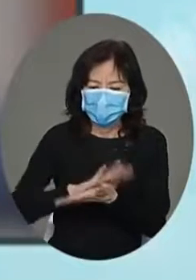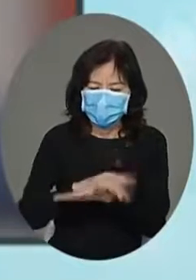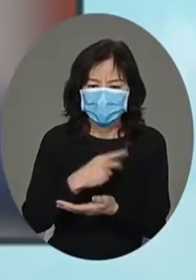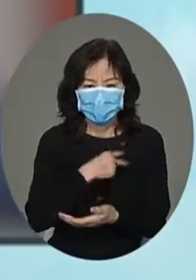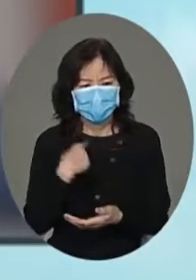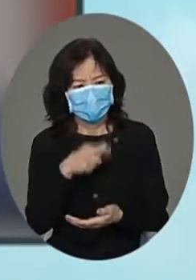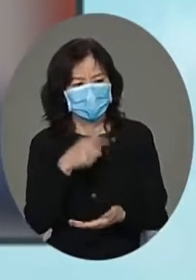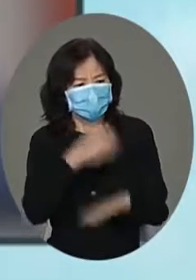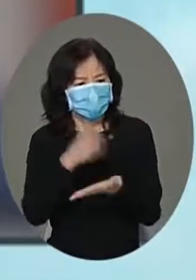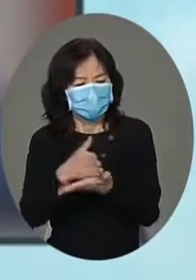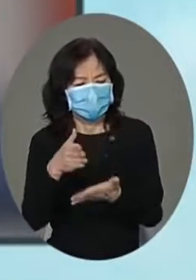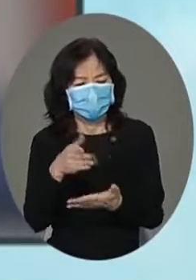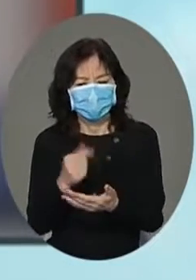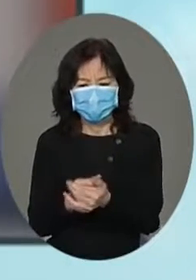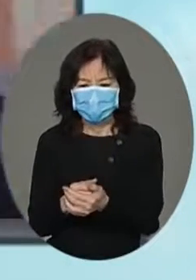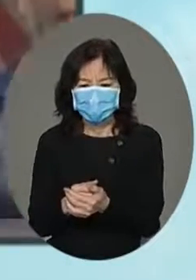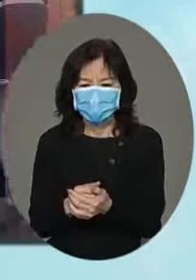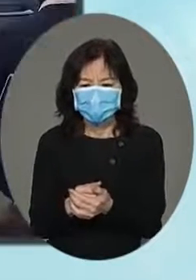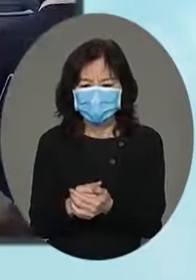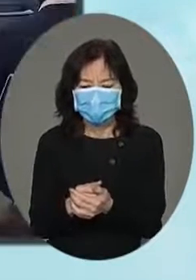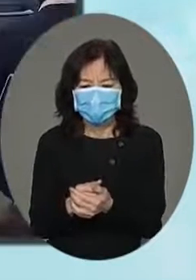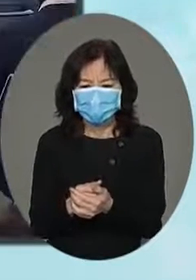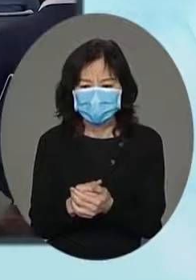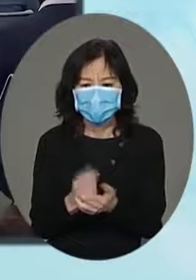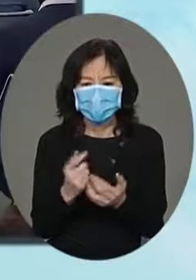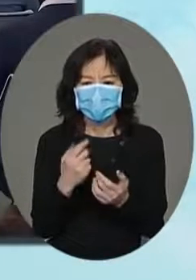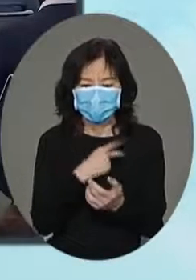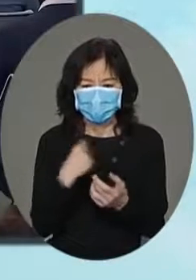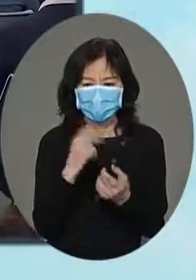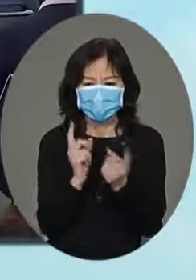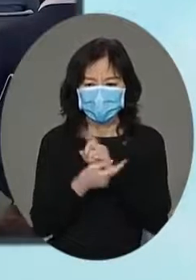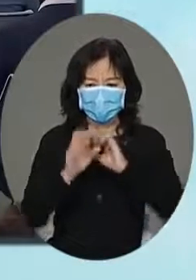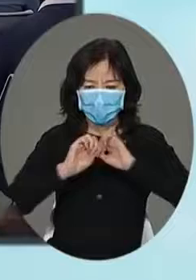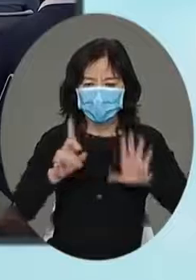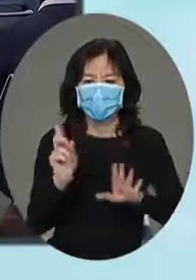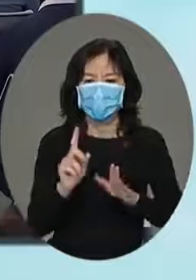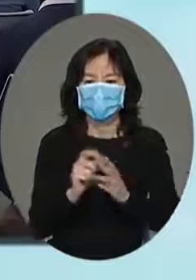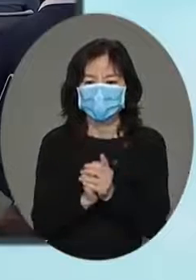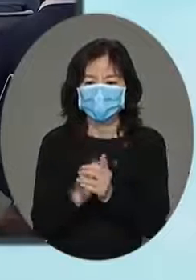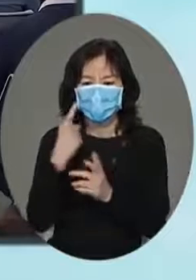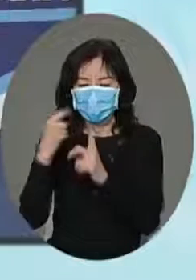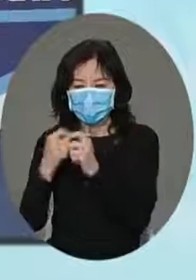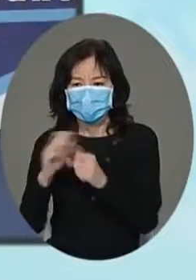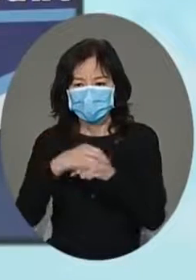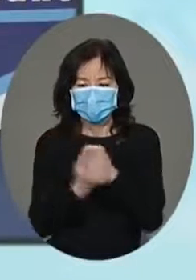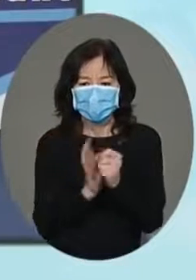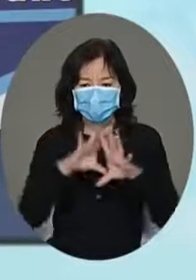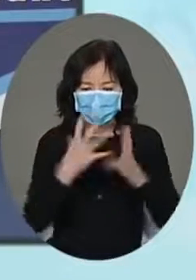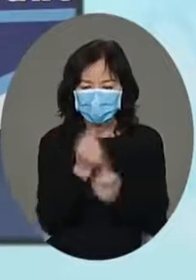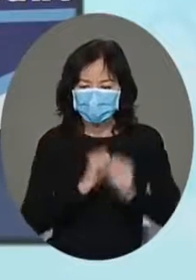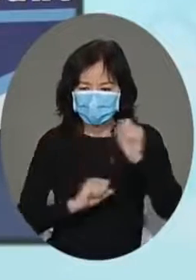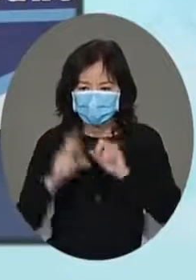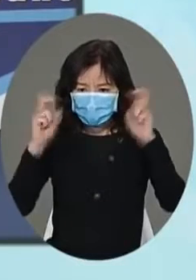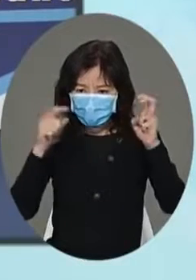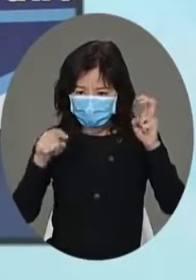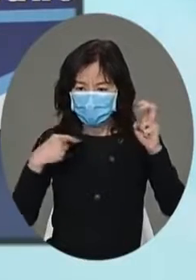重關卡，阻撓台灣參與。喺北京，國台辦發言人強調。台灣參與世衛組織活動，必須